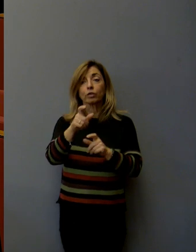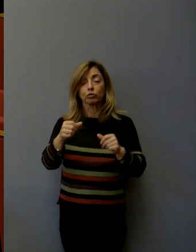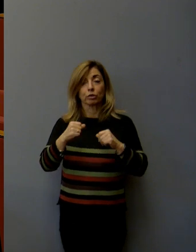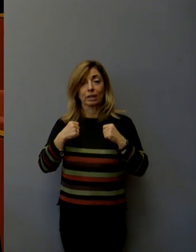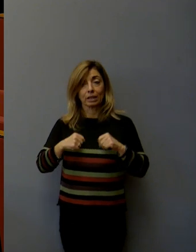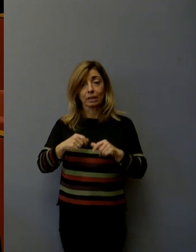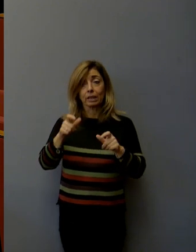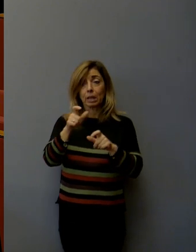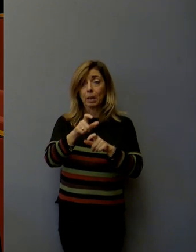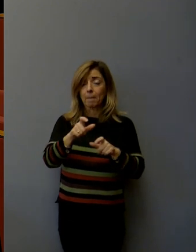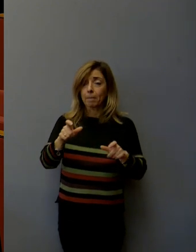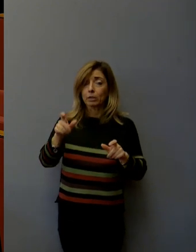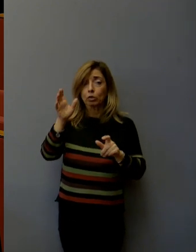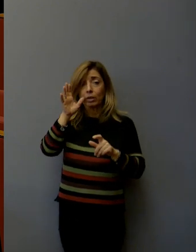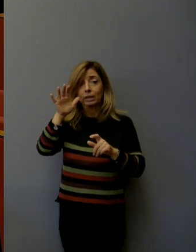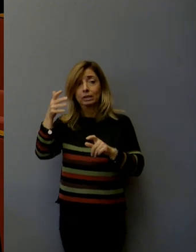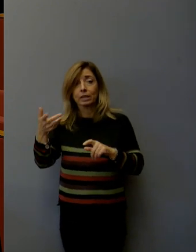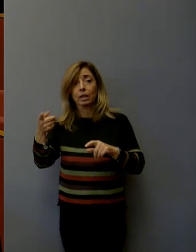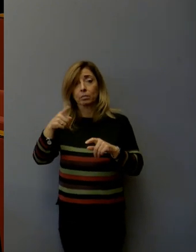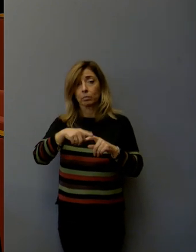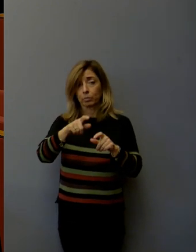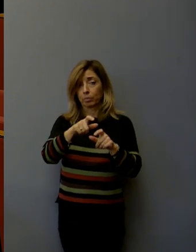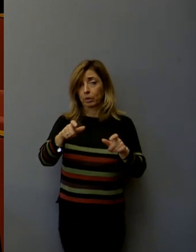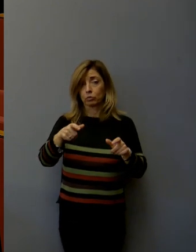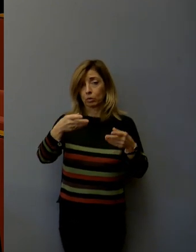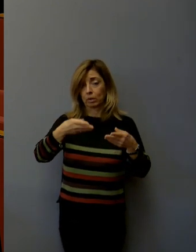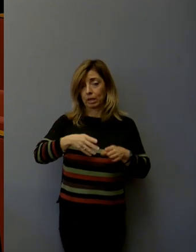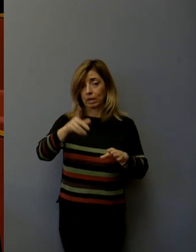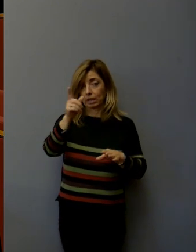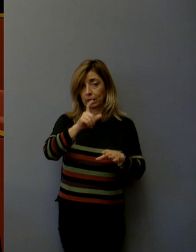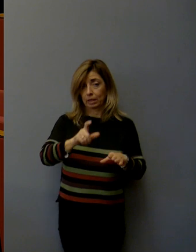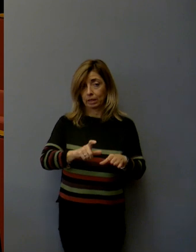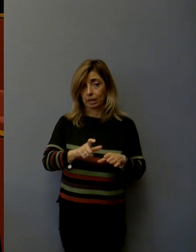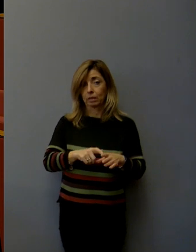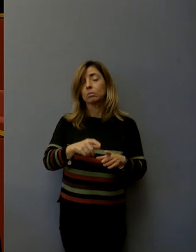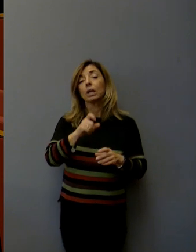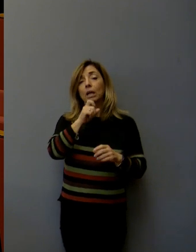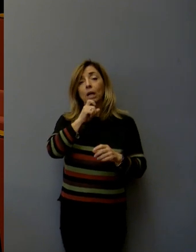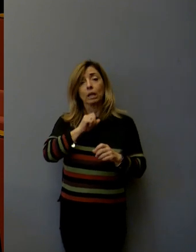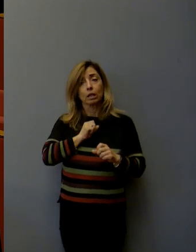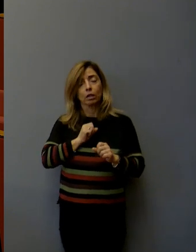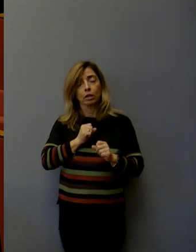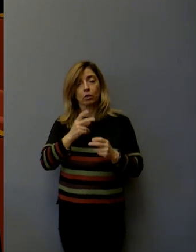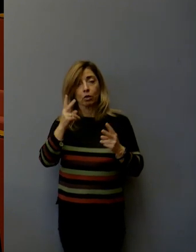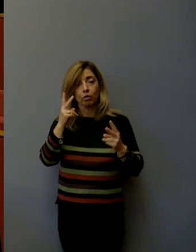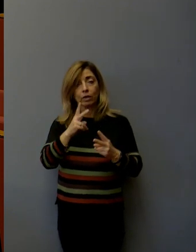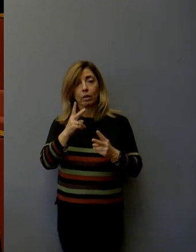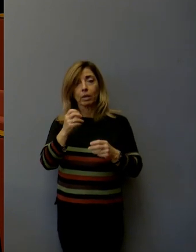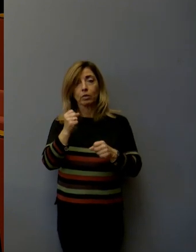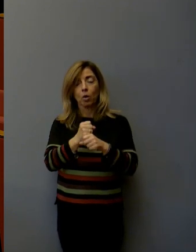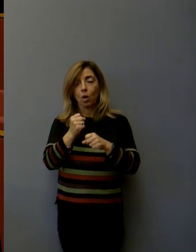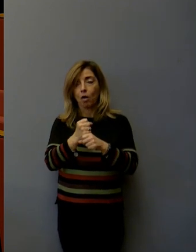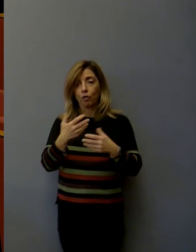di origine di origine italiana perché credo fortemente in un lavoro come dire d'insieme